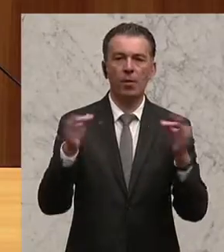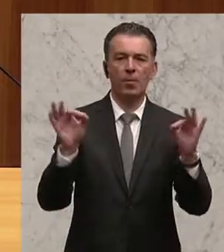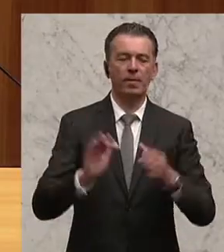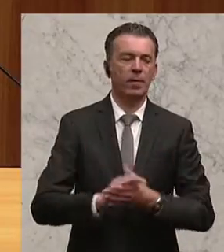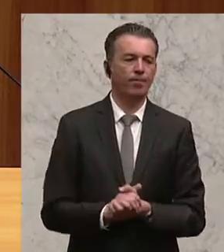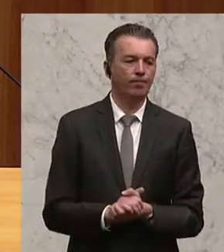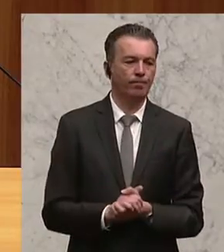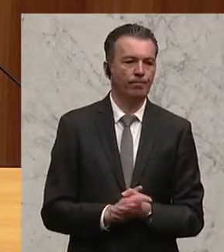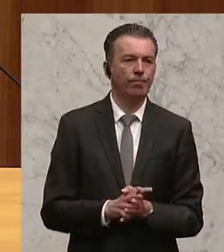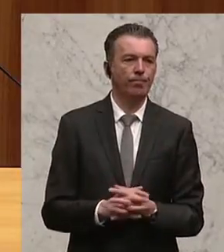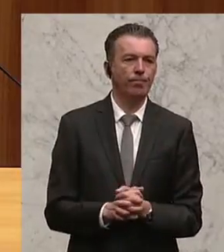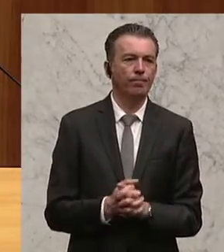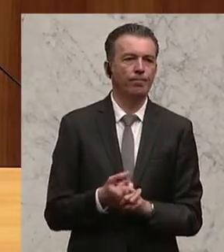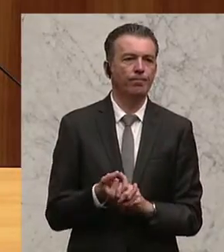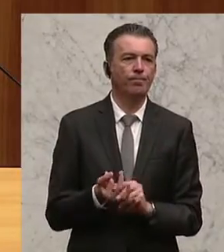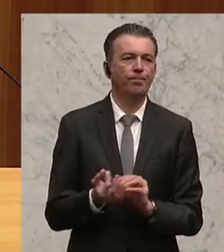verbessern.